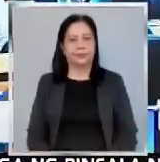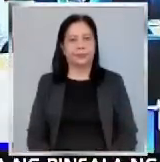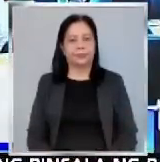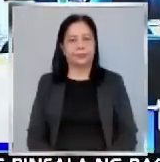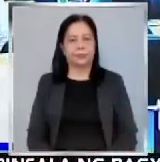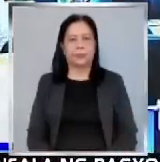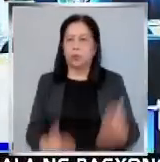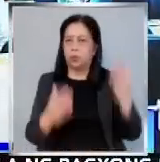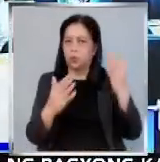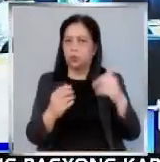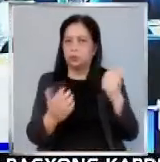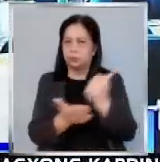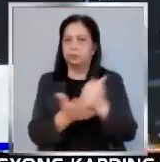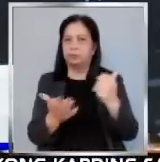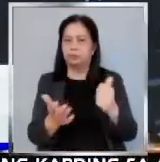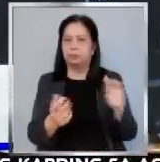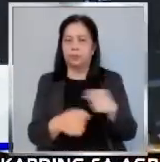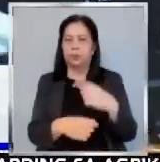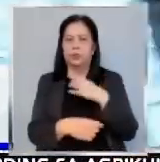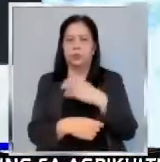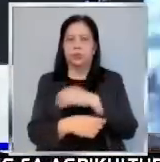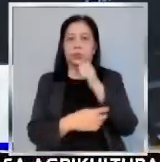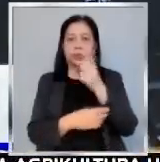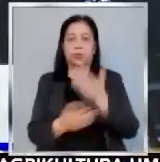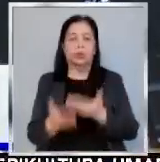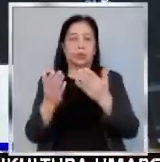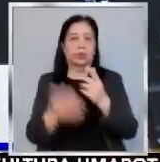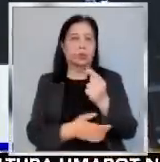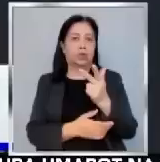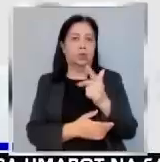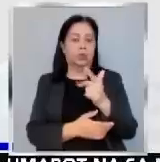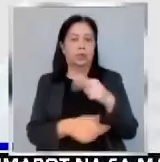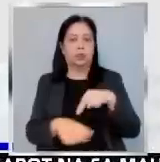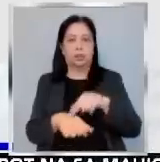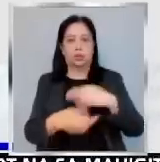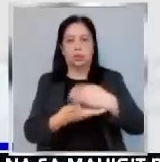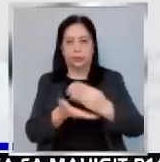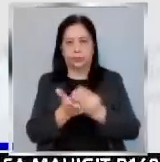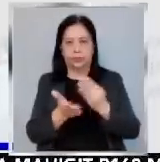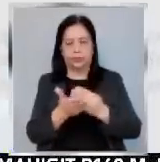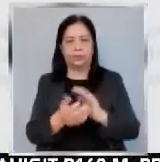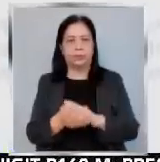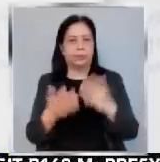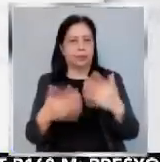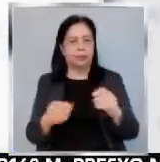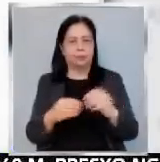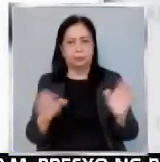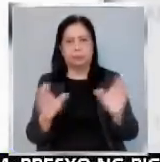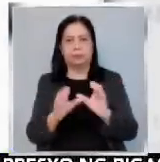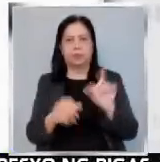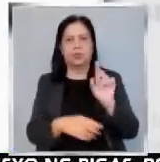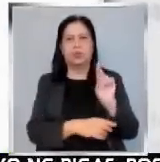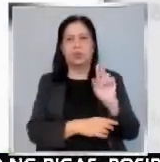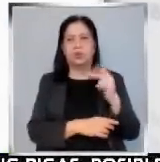Inaasahang maaaprubahan na ng Kamara bukas ang panukalang 2023 national budget. Ito'y matapos sertipikahang urgent ng